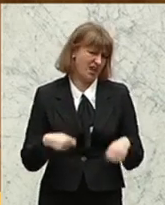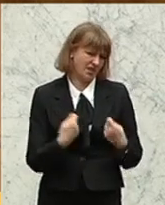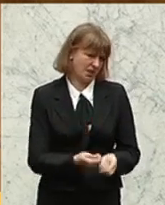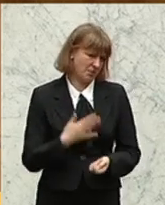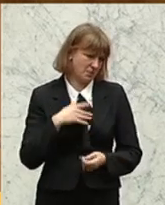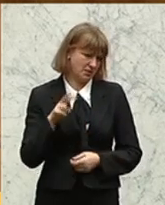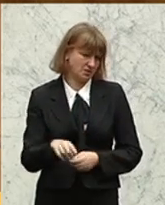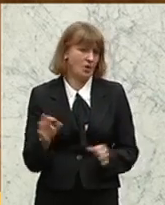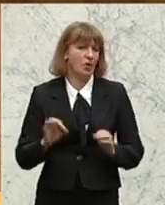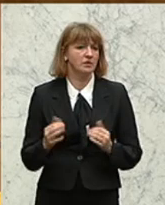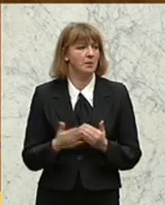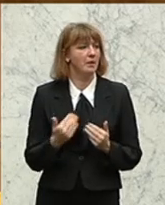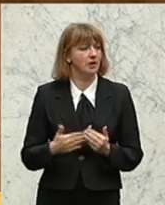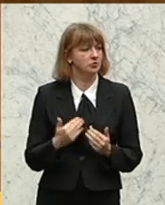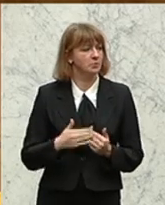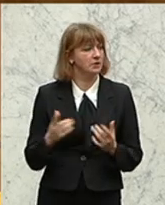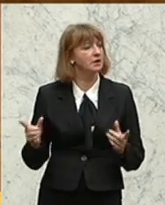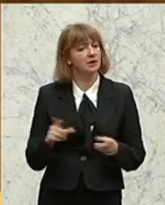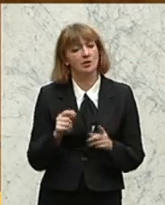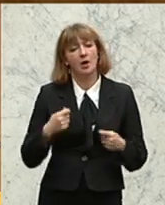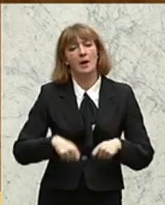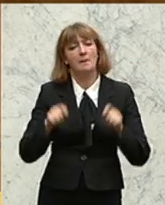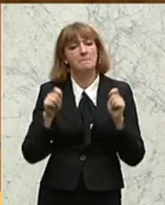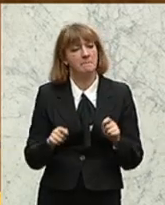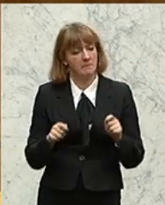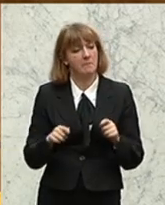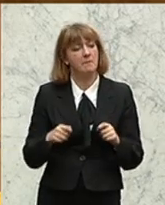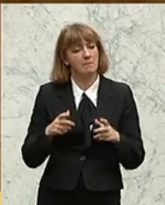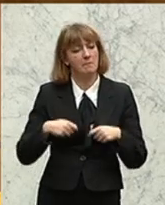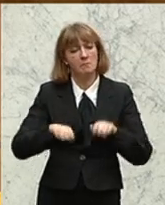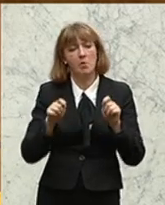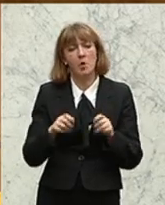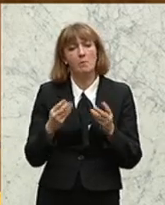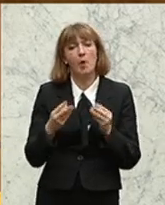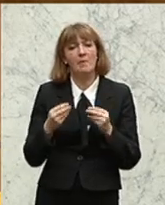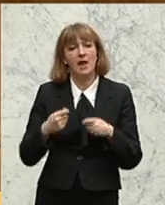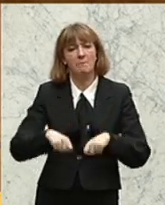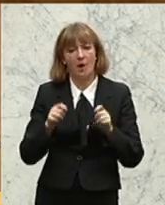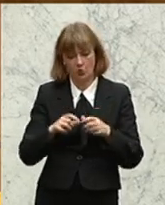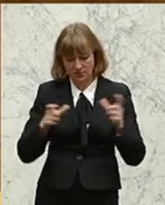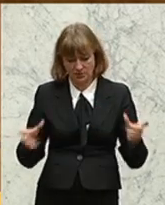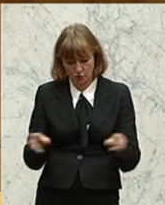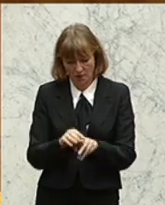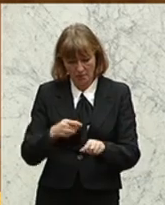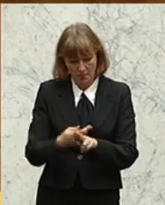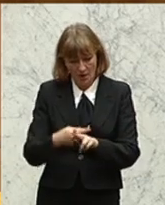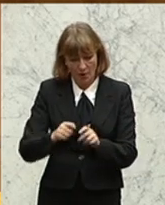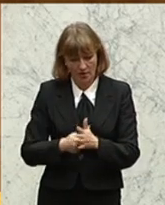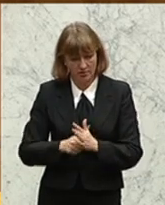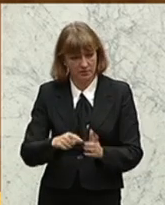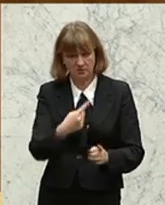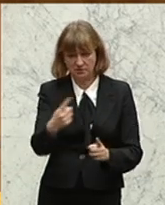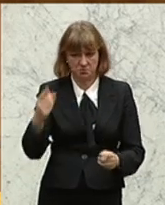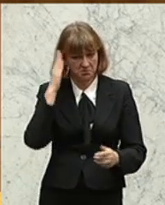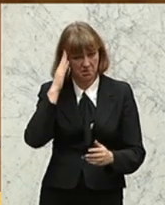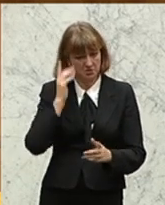aus unserer Sicht oder der Zusammenbau von möbelbausätzen der Zusammenbau von möbelbausätzen ich meine viele kennen das die sich selbst ihre